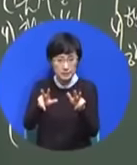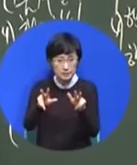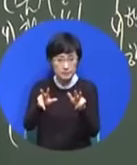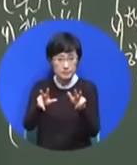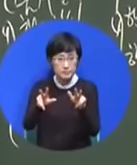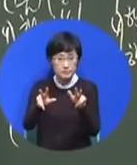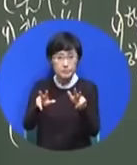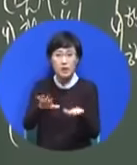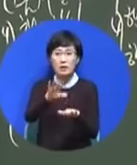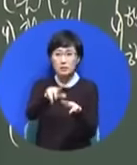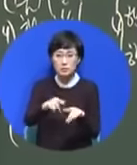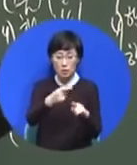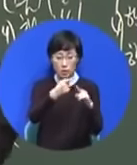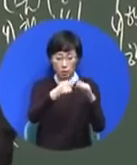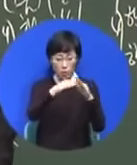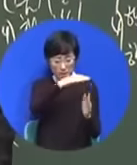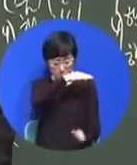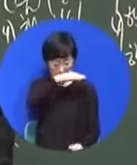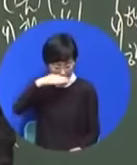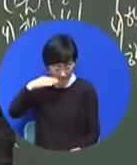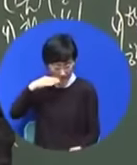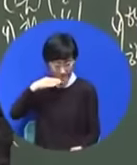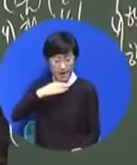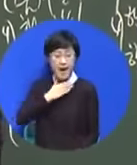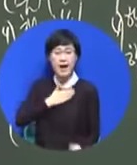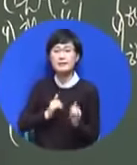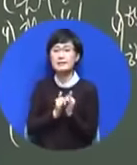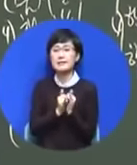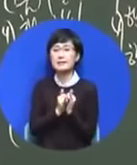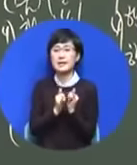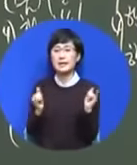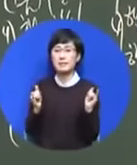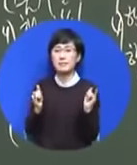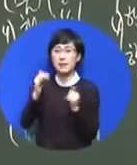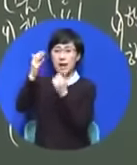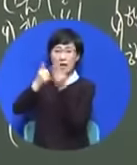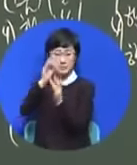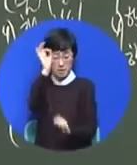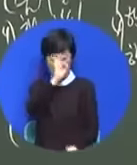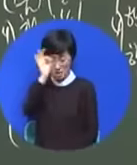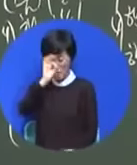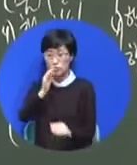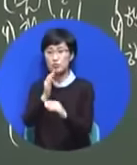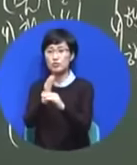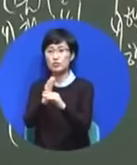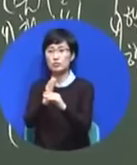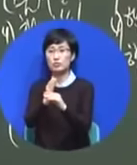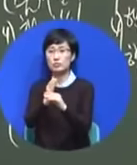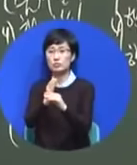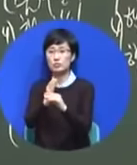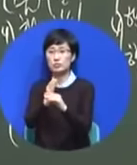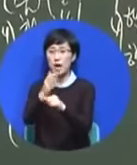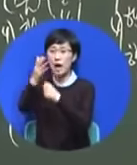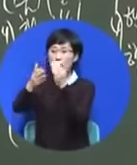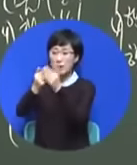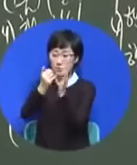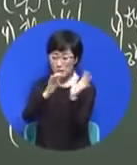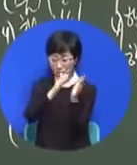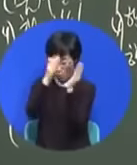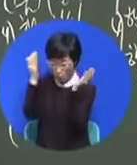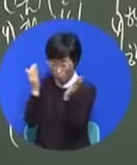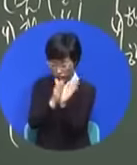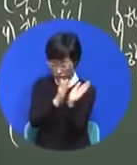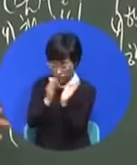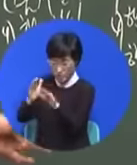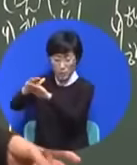시대에 그런 사람을 하나님 찾고 계신다 그것도 모든 것 예비해 놓고